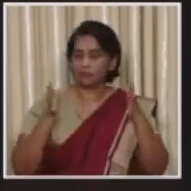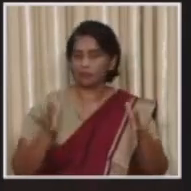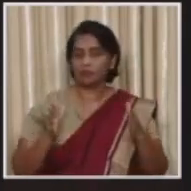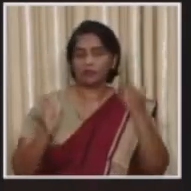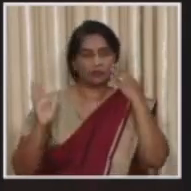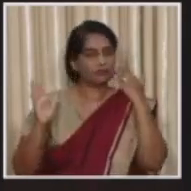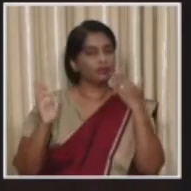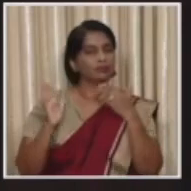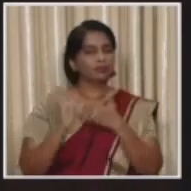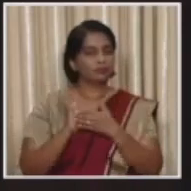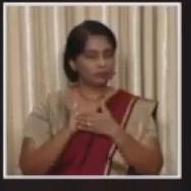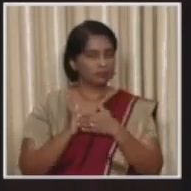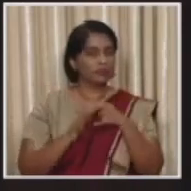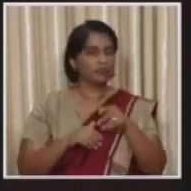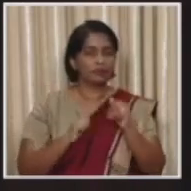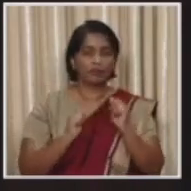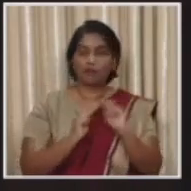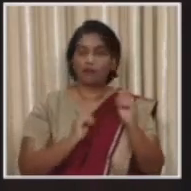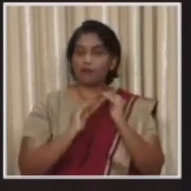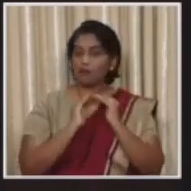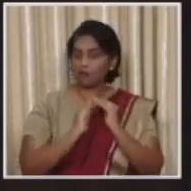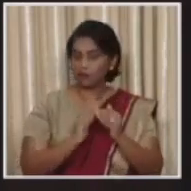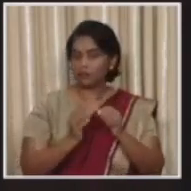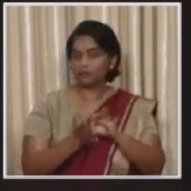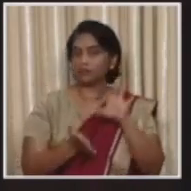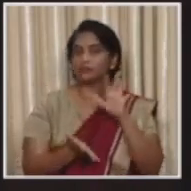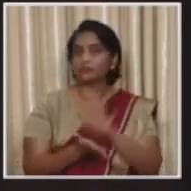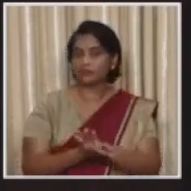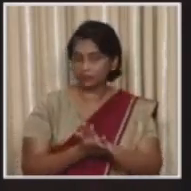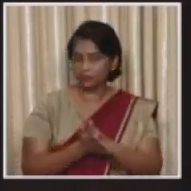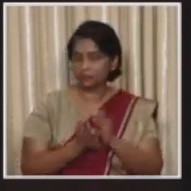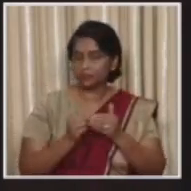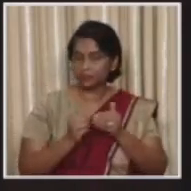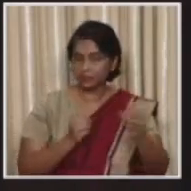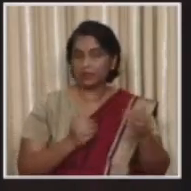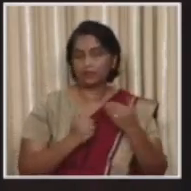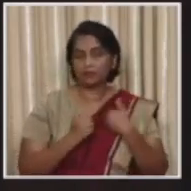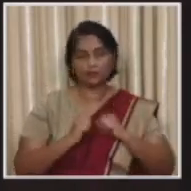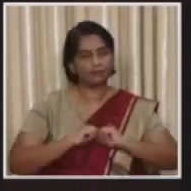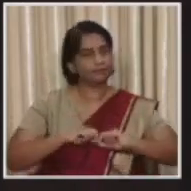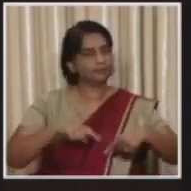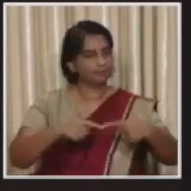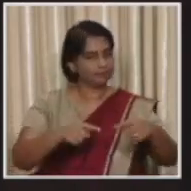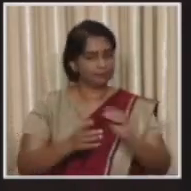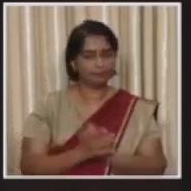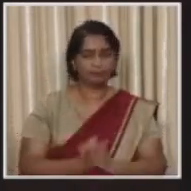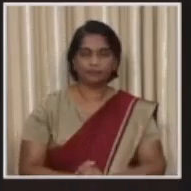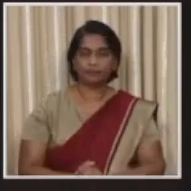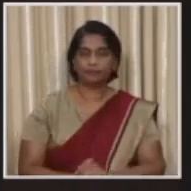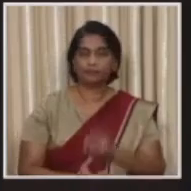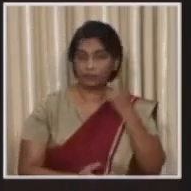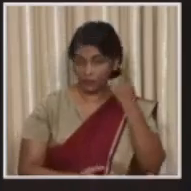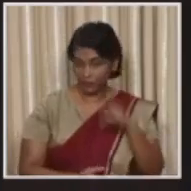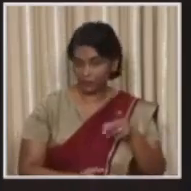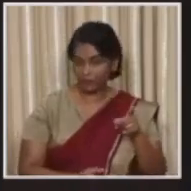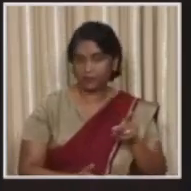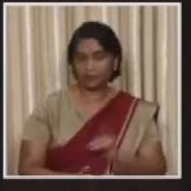සීමාවකට මේ කාර්යාලය පිහිටවීම හරහා අපි ගමන් කරනවා. එනිසා